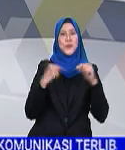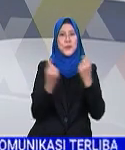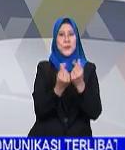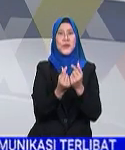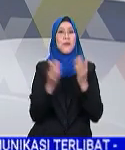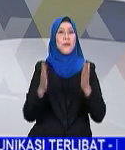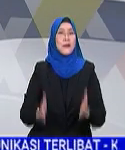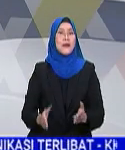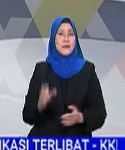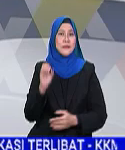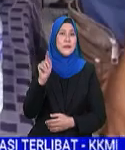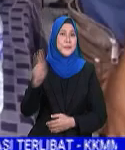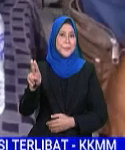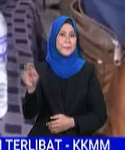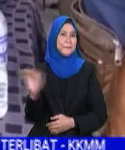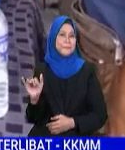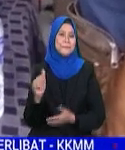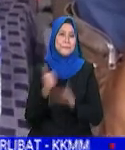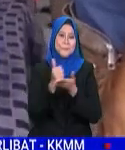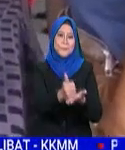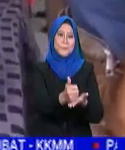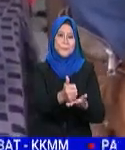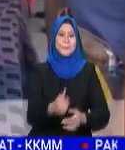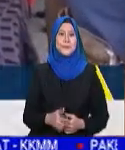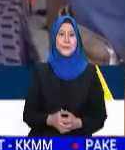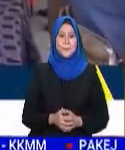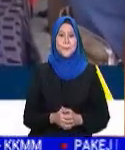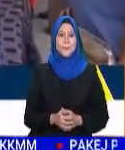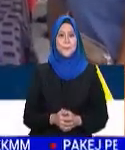golongan berkeperluan khas.